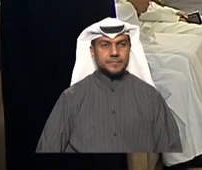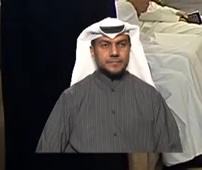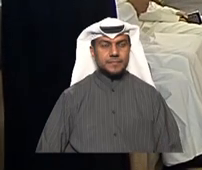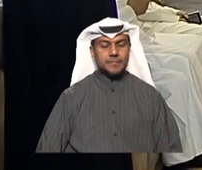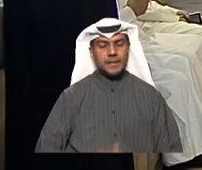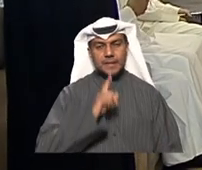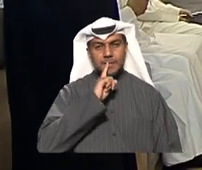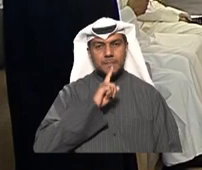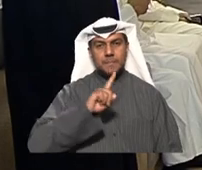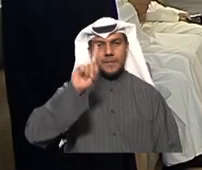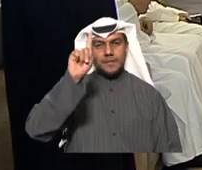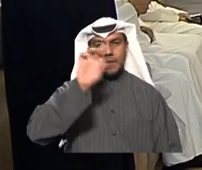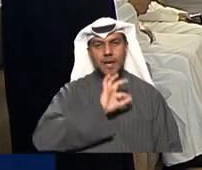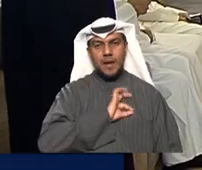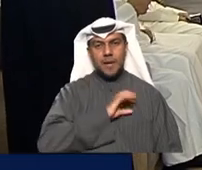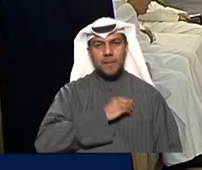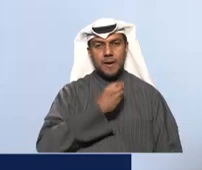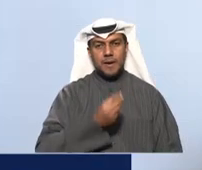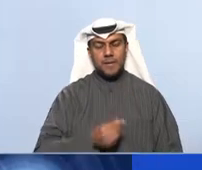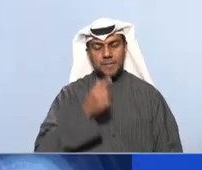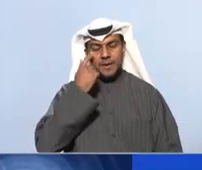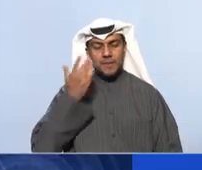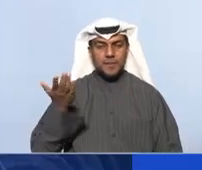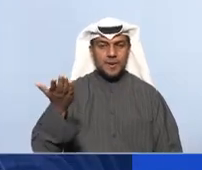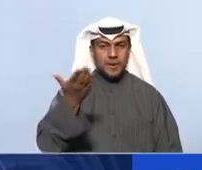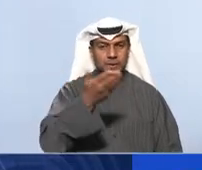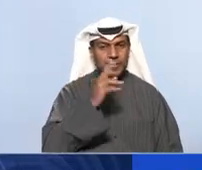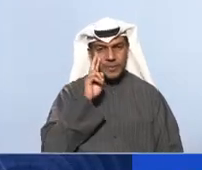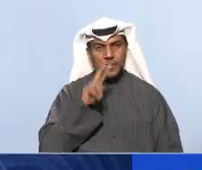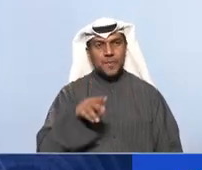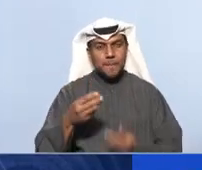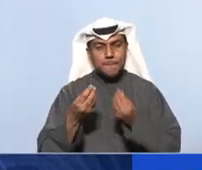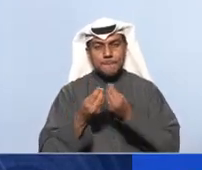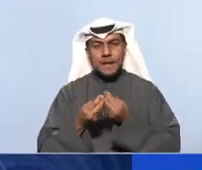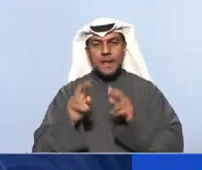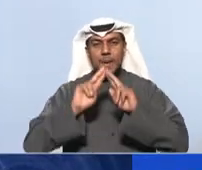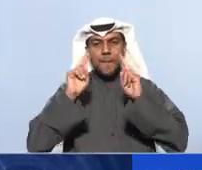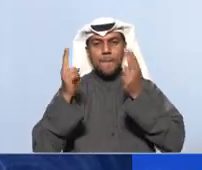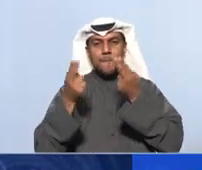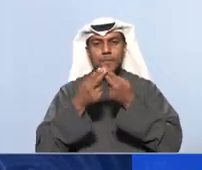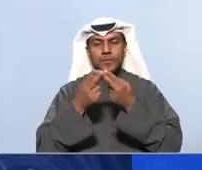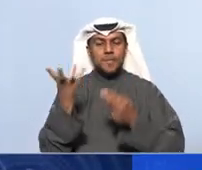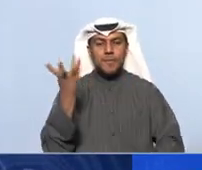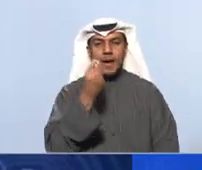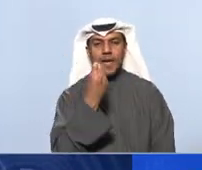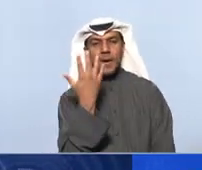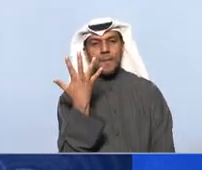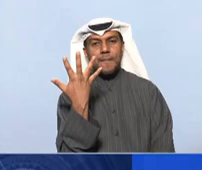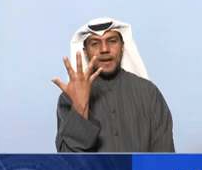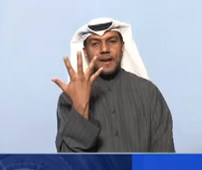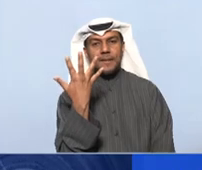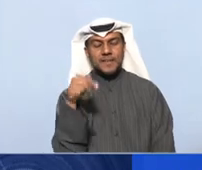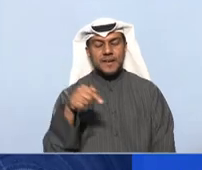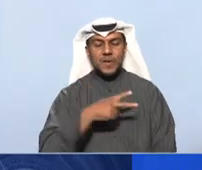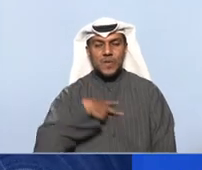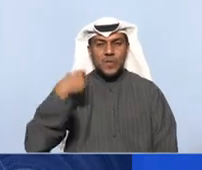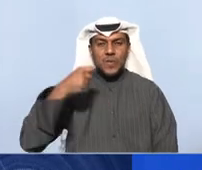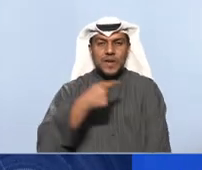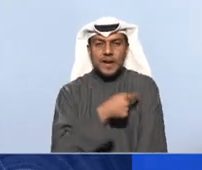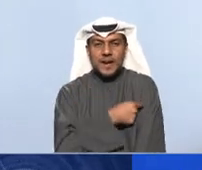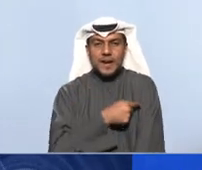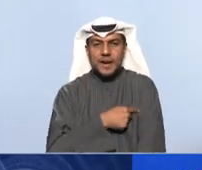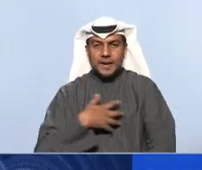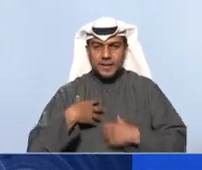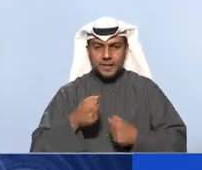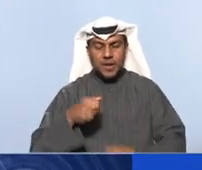بسم الله الرحمن الرحيم، حياكم الله ونرحب بكم في هذا المؤتمر الخامس والذي تعقده وزارة الصحة